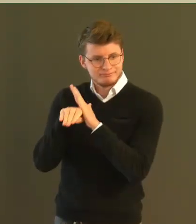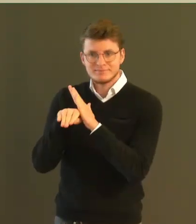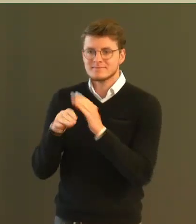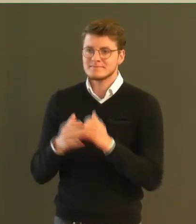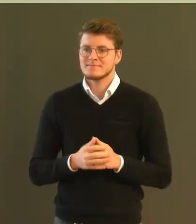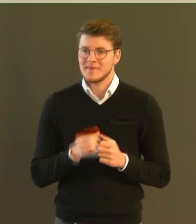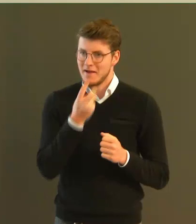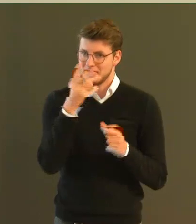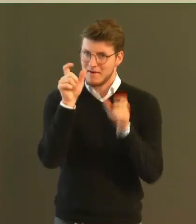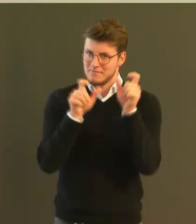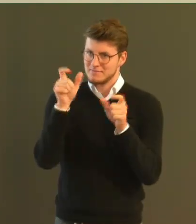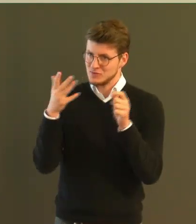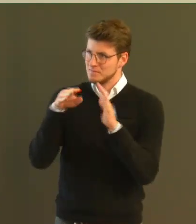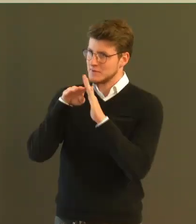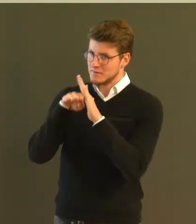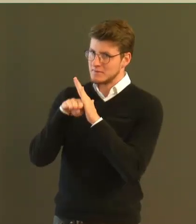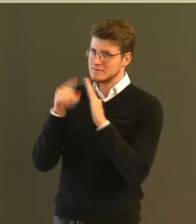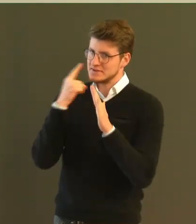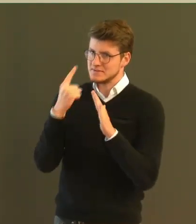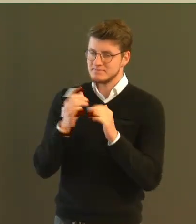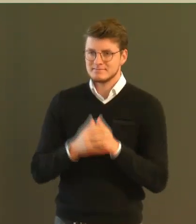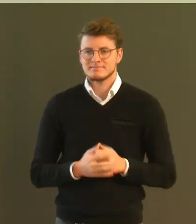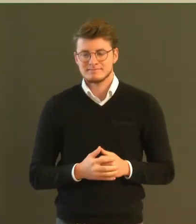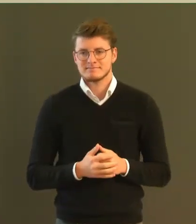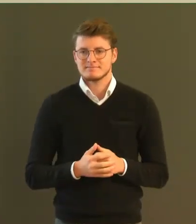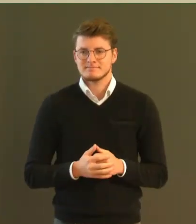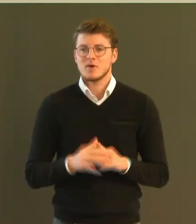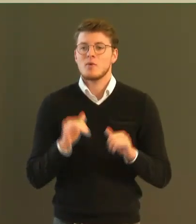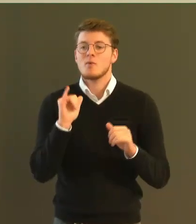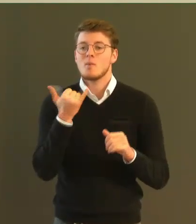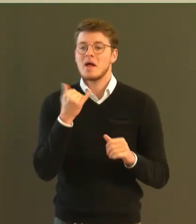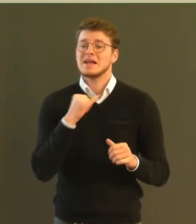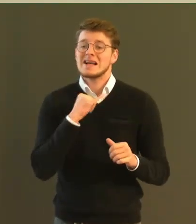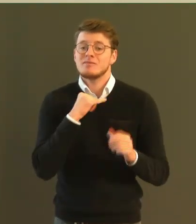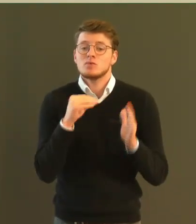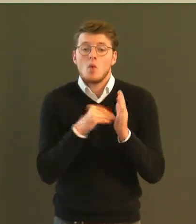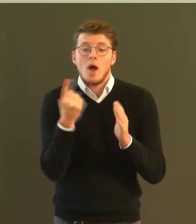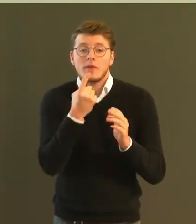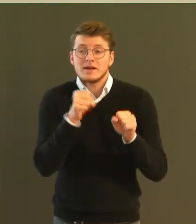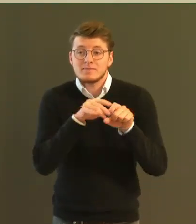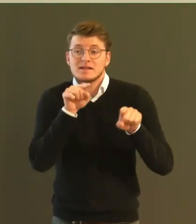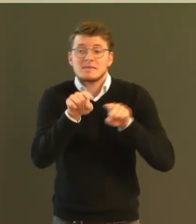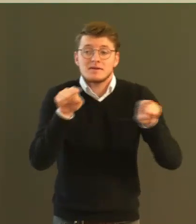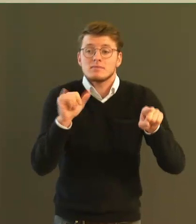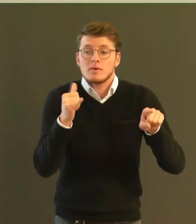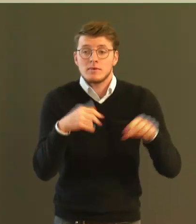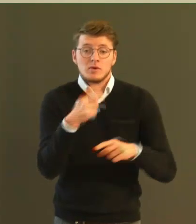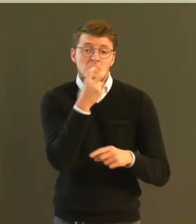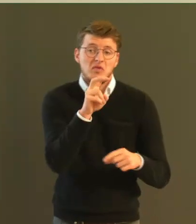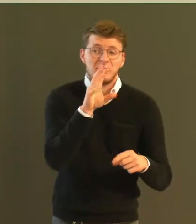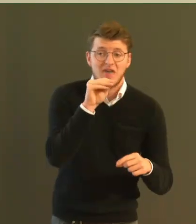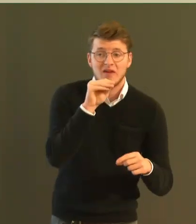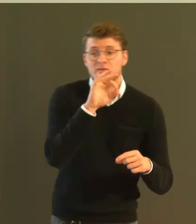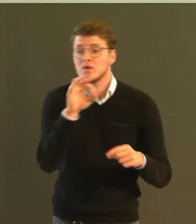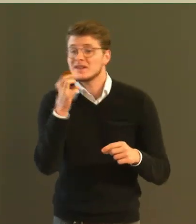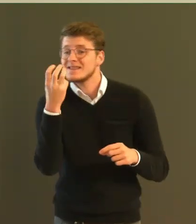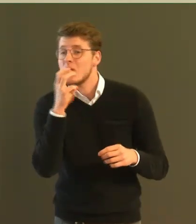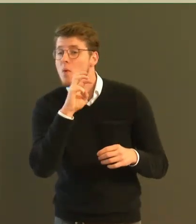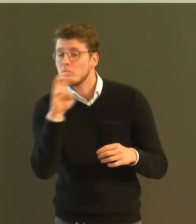dans un immeuble ce meeting bref l'histoire de l'histoire aux excuses de tuer on va te faire de riom devenu père d'un